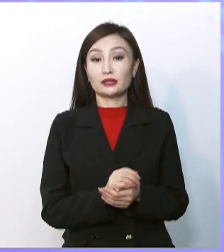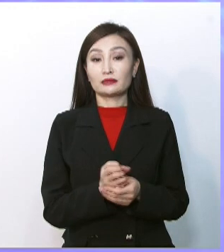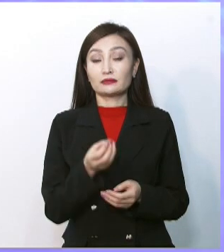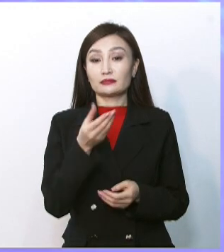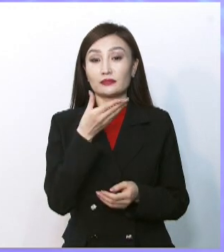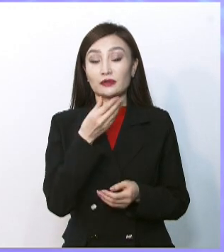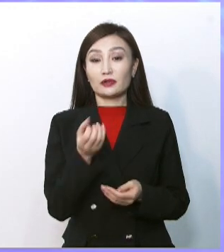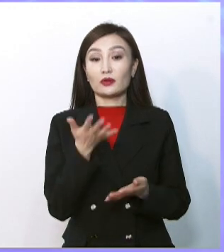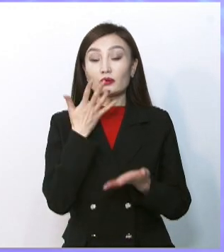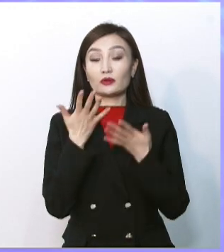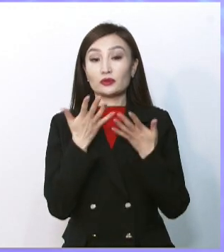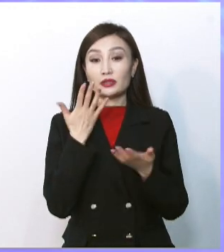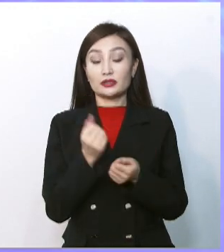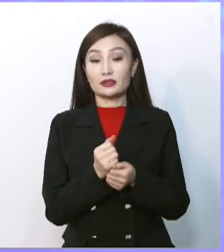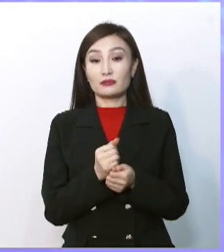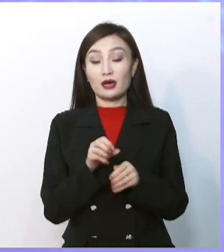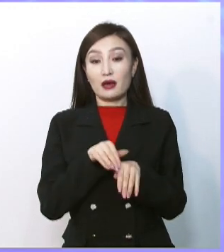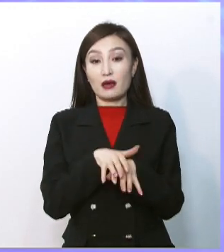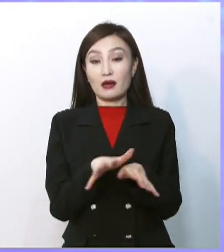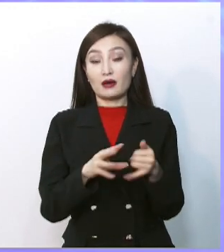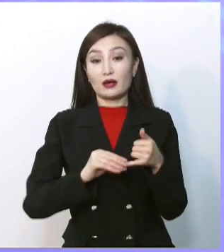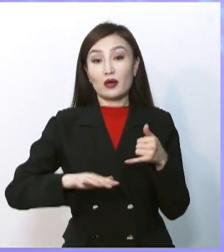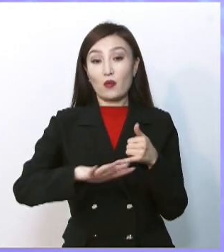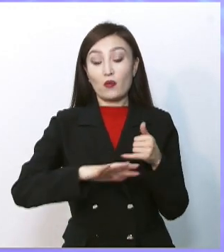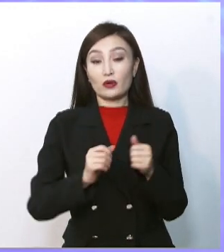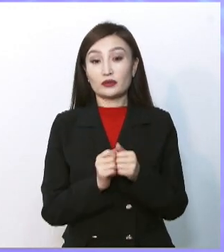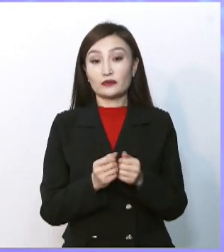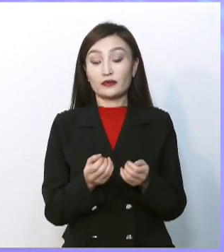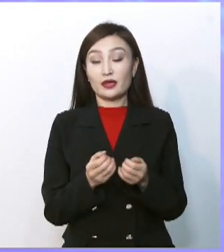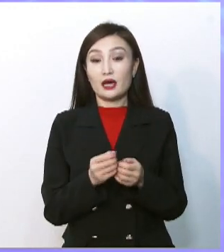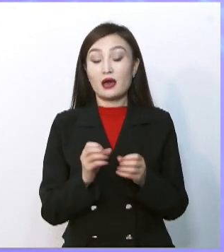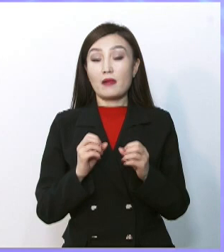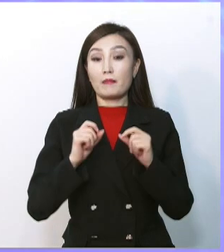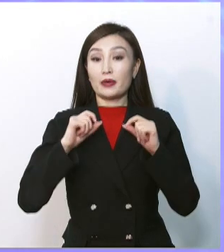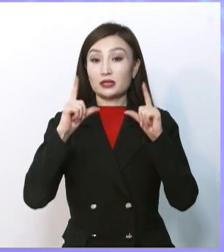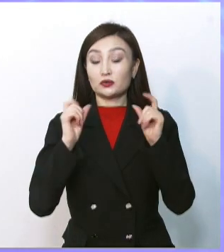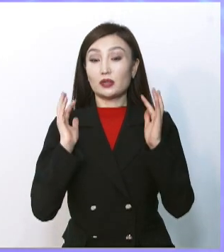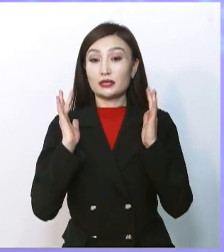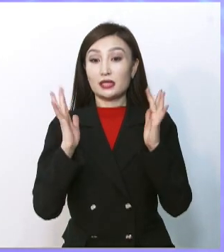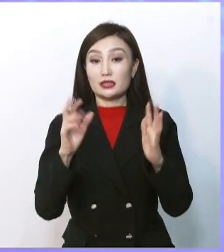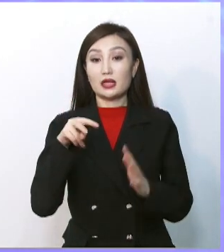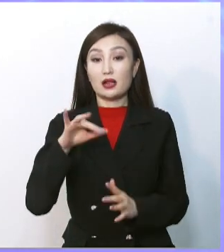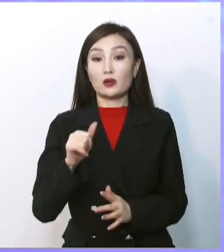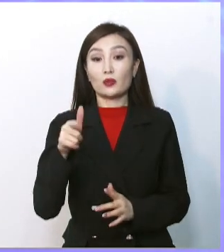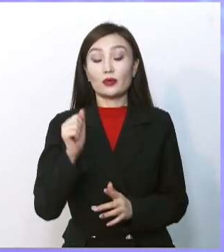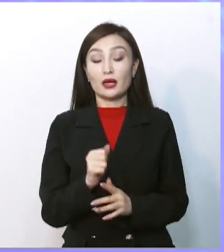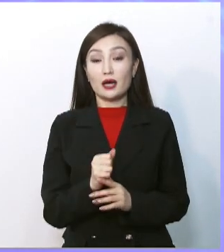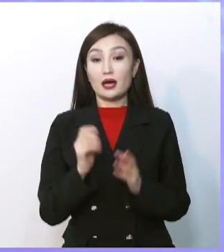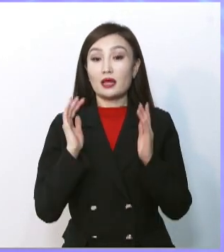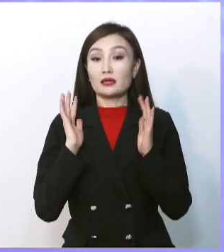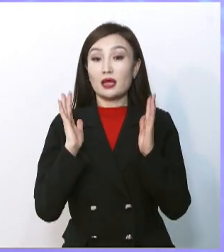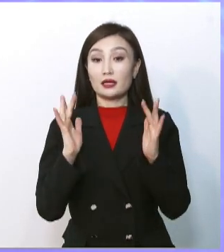Душистой смолой запахли почки. Проснулись леса и луга. На лесных